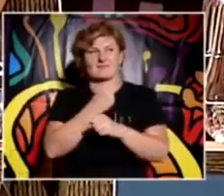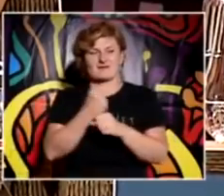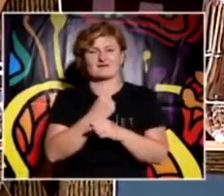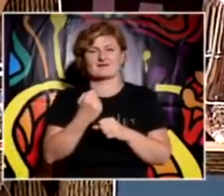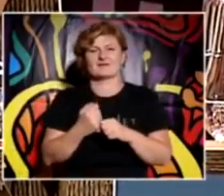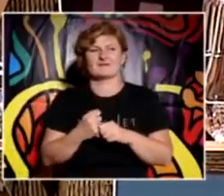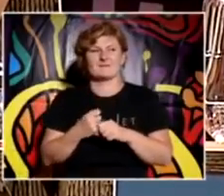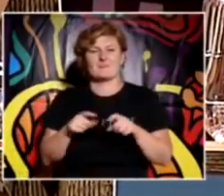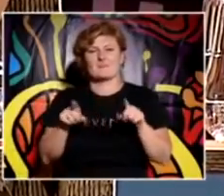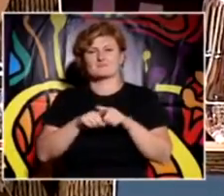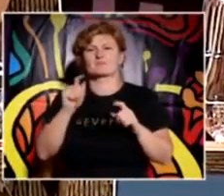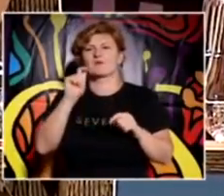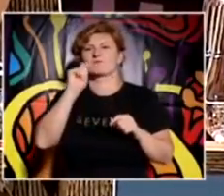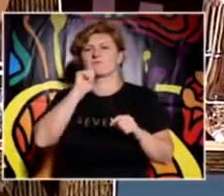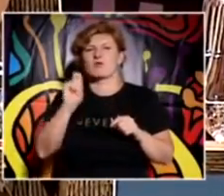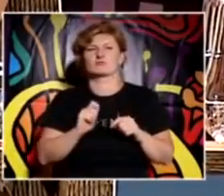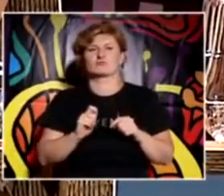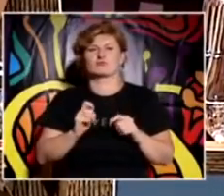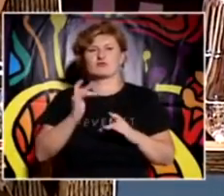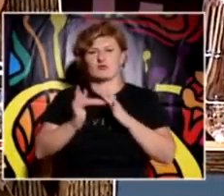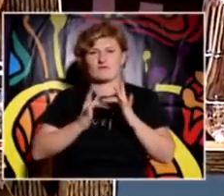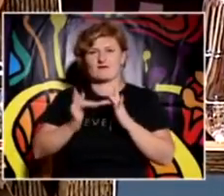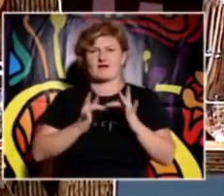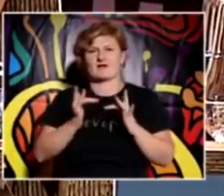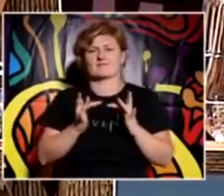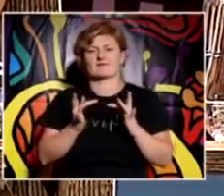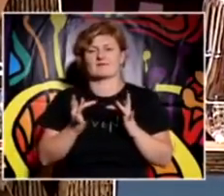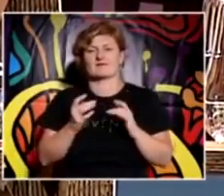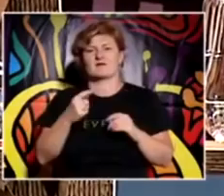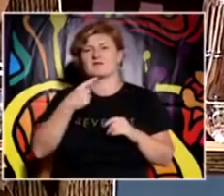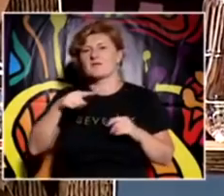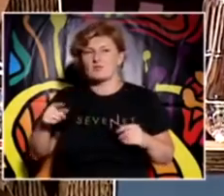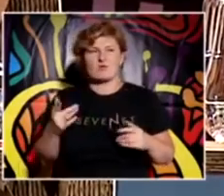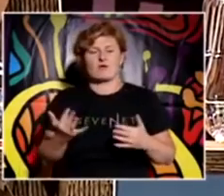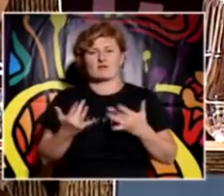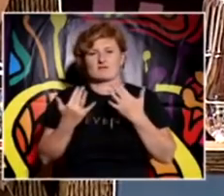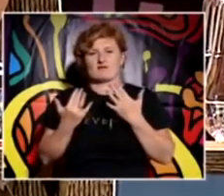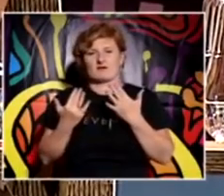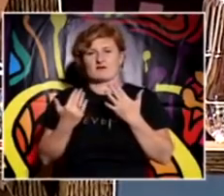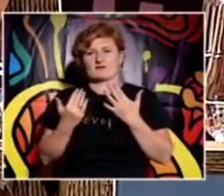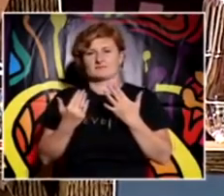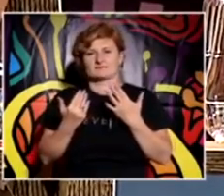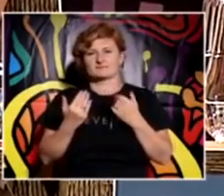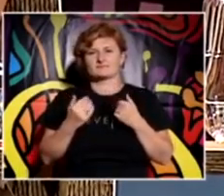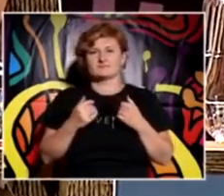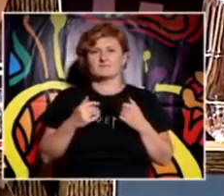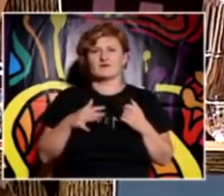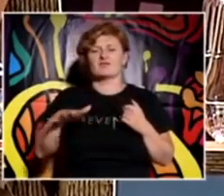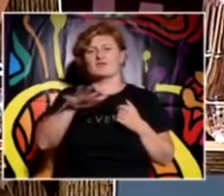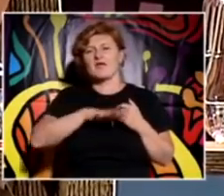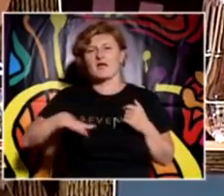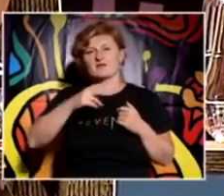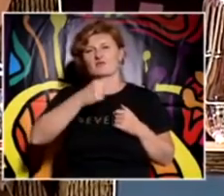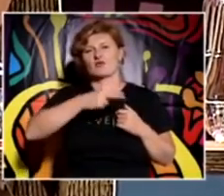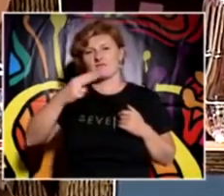też cała podróż rowerami, chciałem powiedzieć, że właśnie ogólnie nie była bardzo łatwa, bo teren Norwegii jest